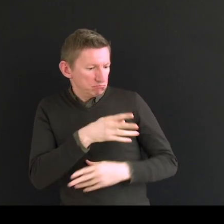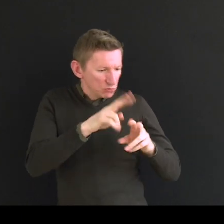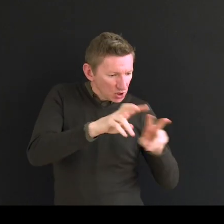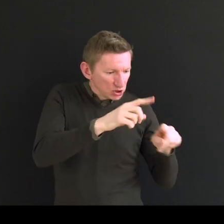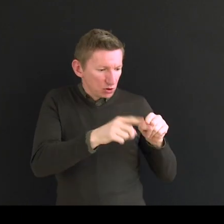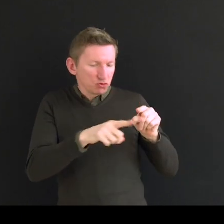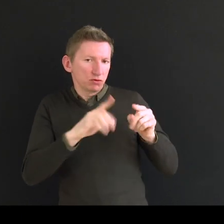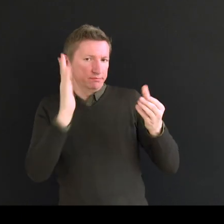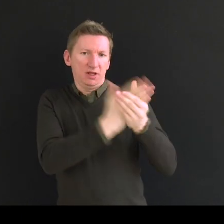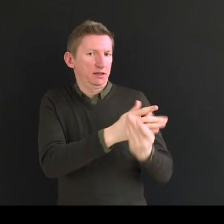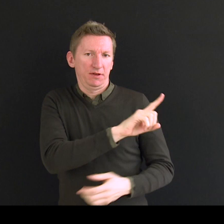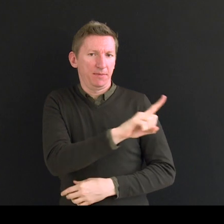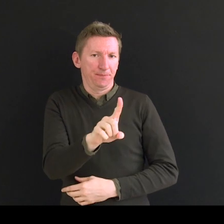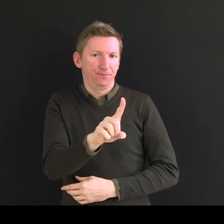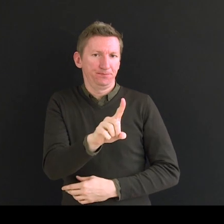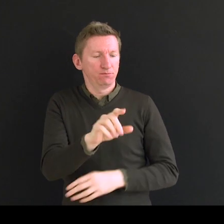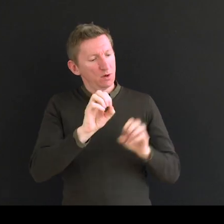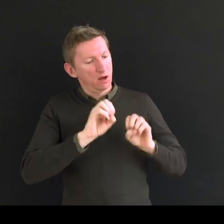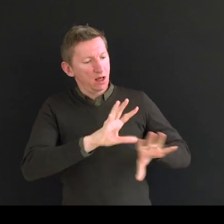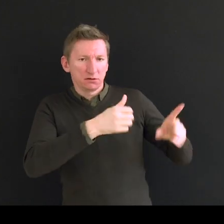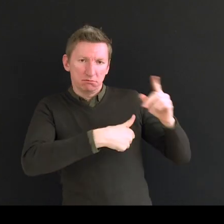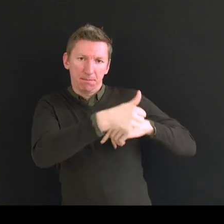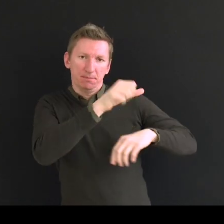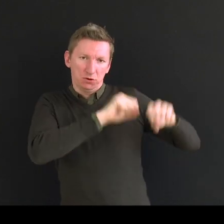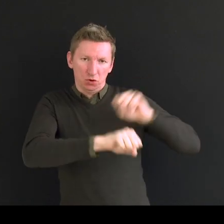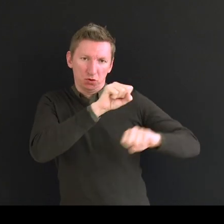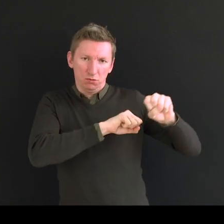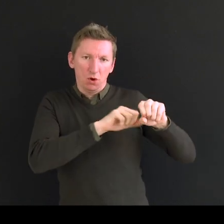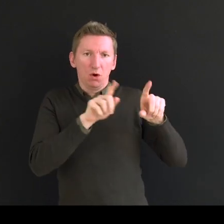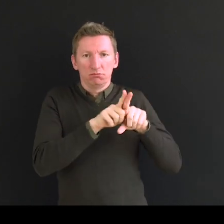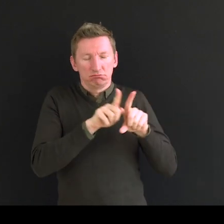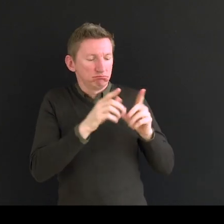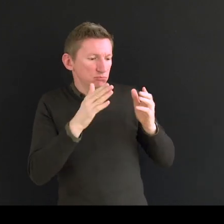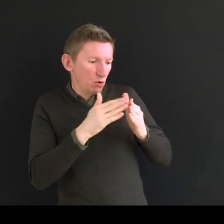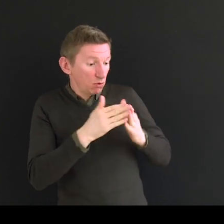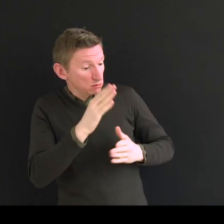qu'elle doit chercher quelque chose. Laissez-la s'en occuper elle-même et